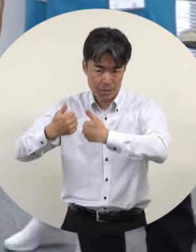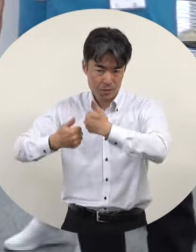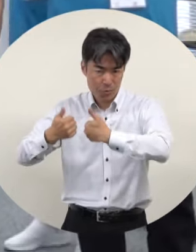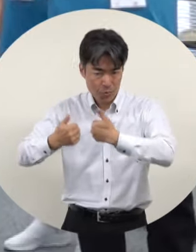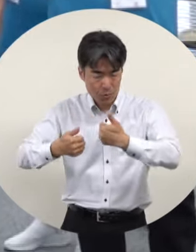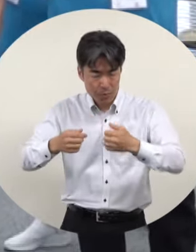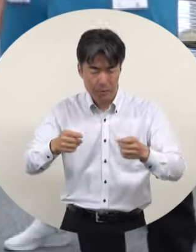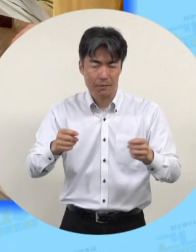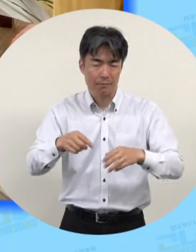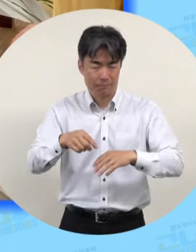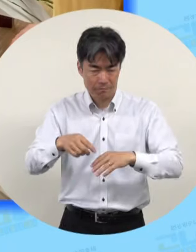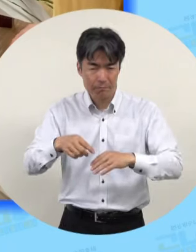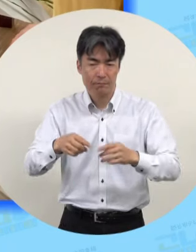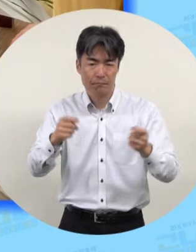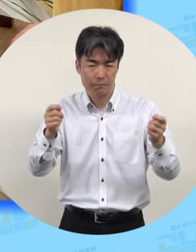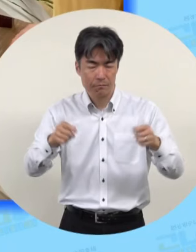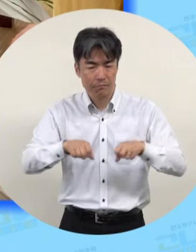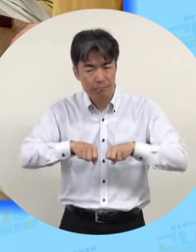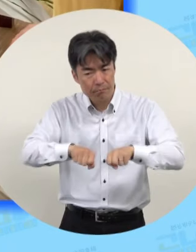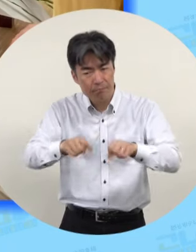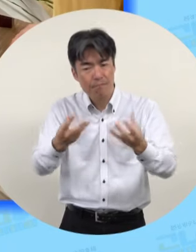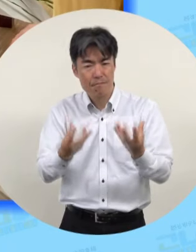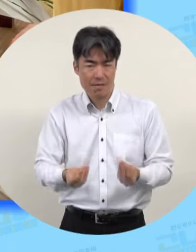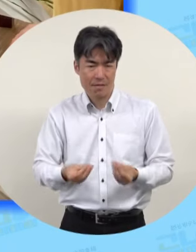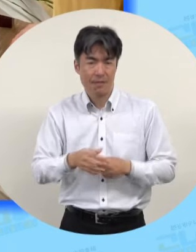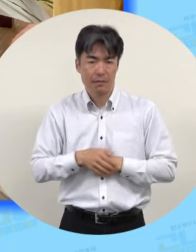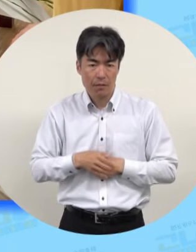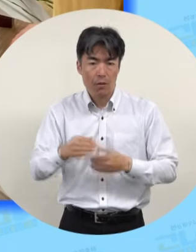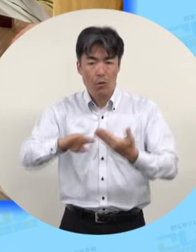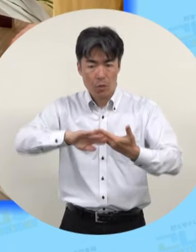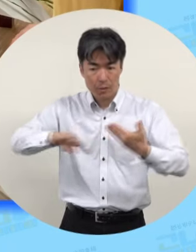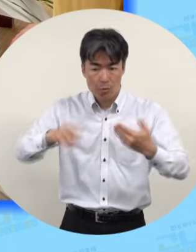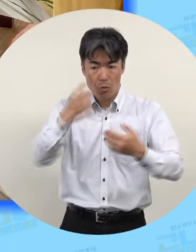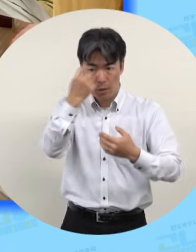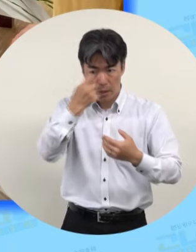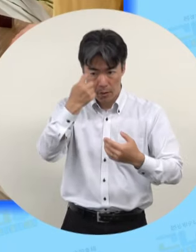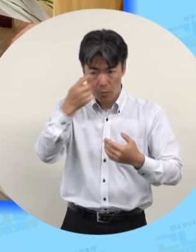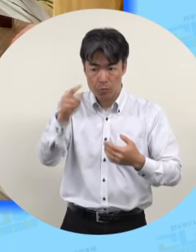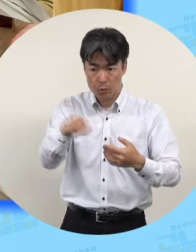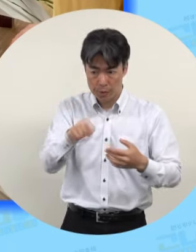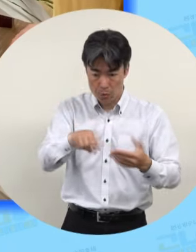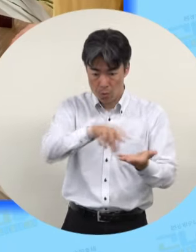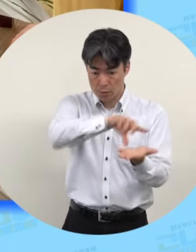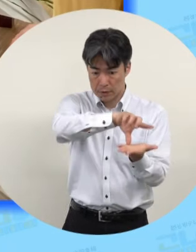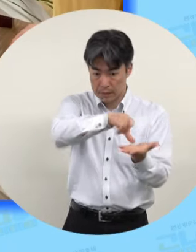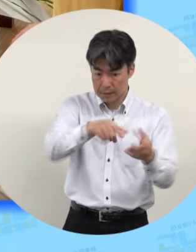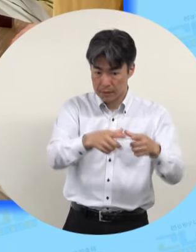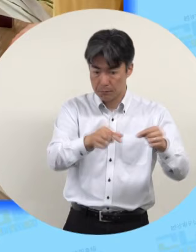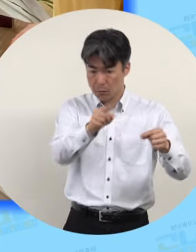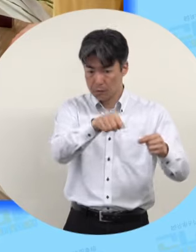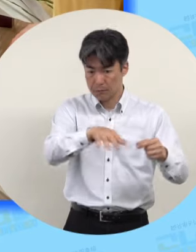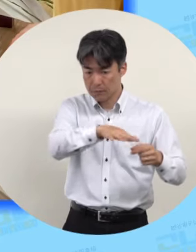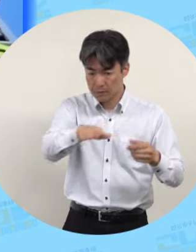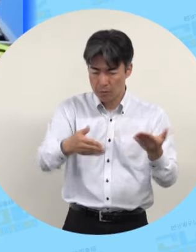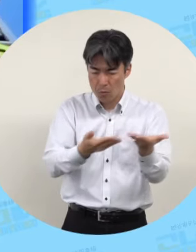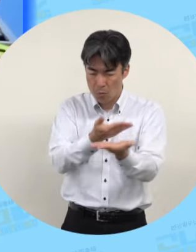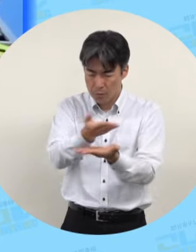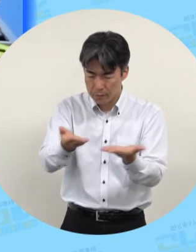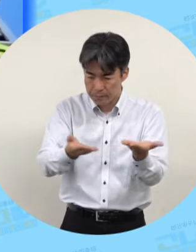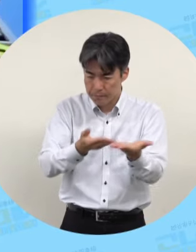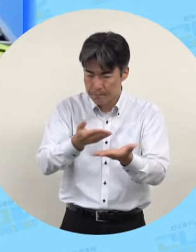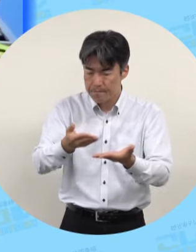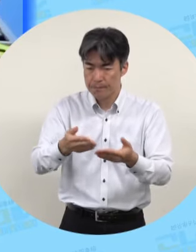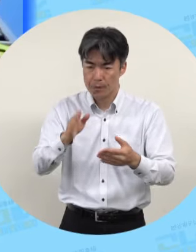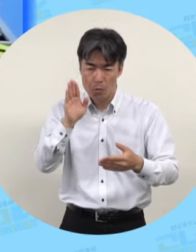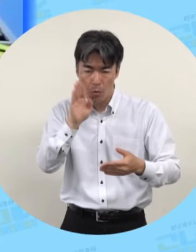ました。 他にも外国の方と地域とが交流を深めることができるよう、さまざま